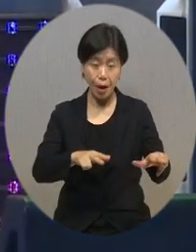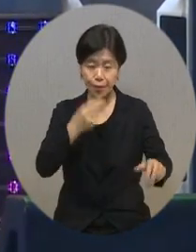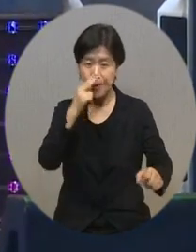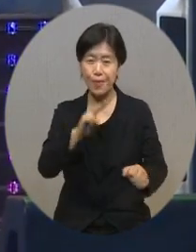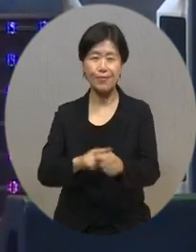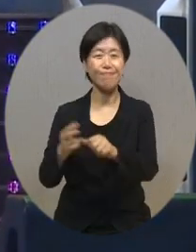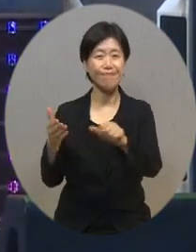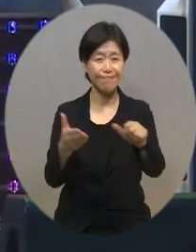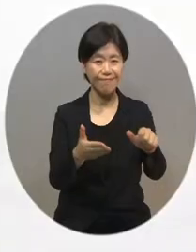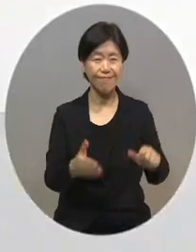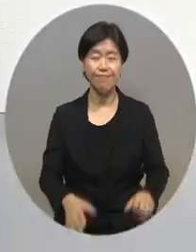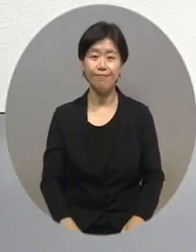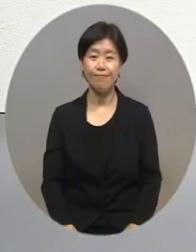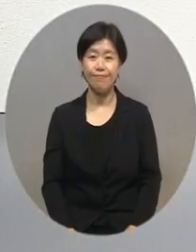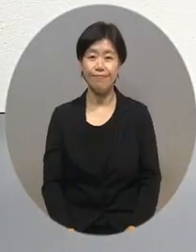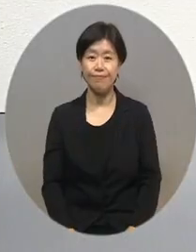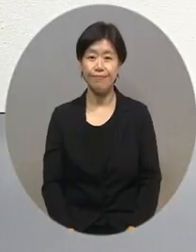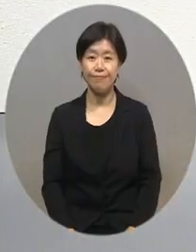도전하세요.